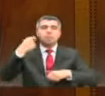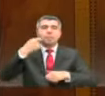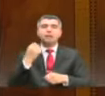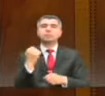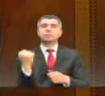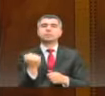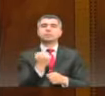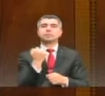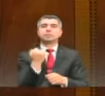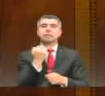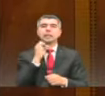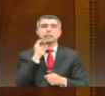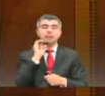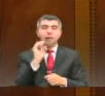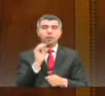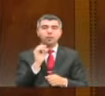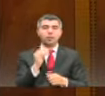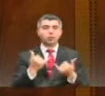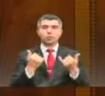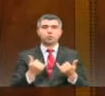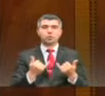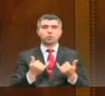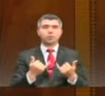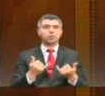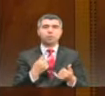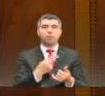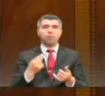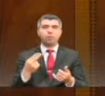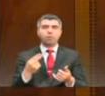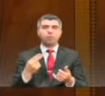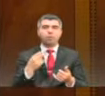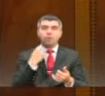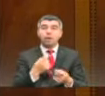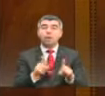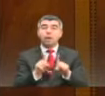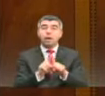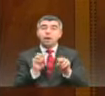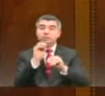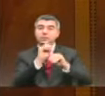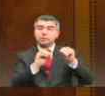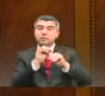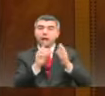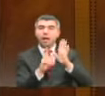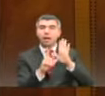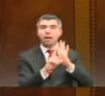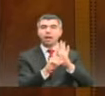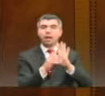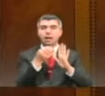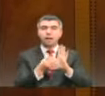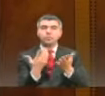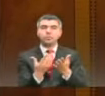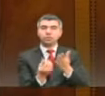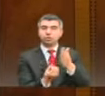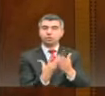على المؤسسات والمقاولات العمومية وهيئات أخرى، وتحيين ميثاق الممارسات الجيدة لحكامة